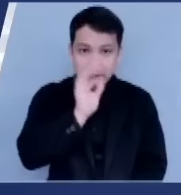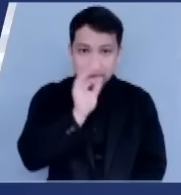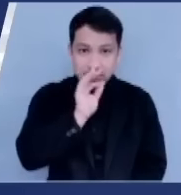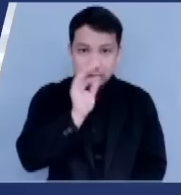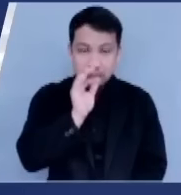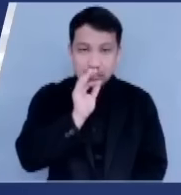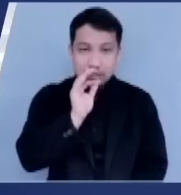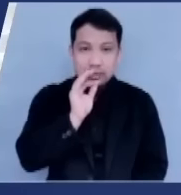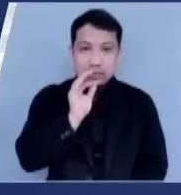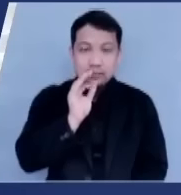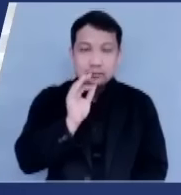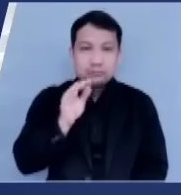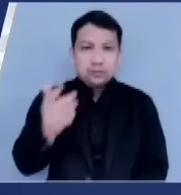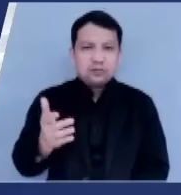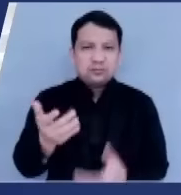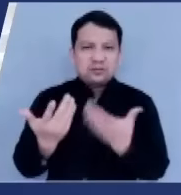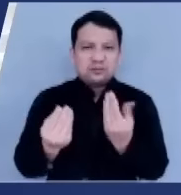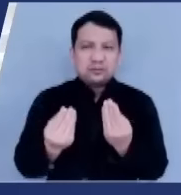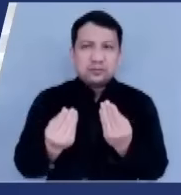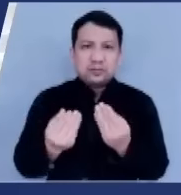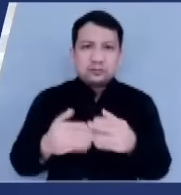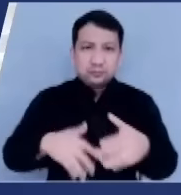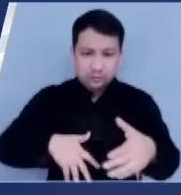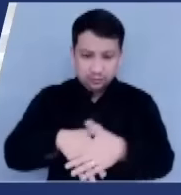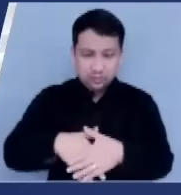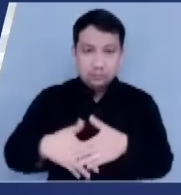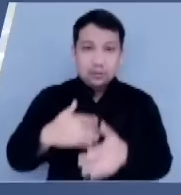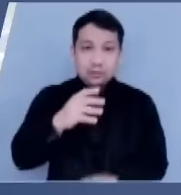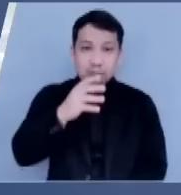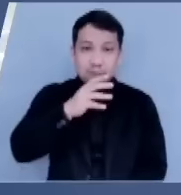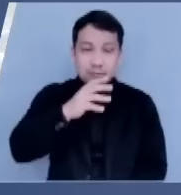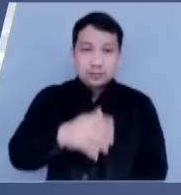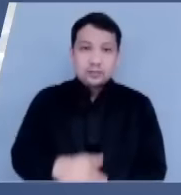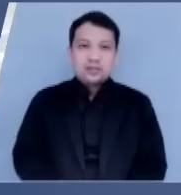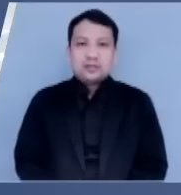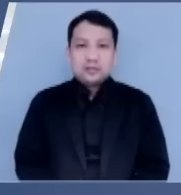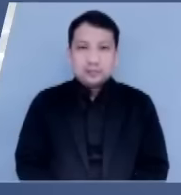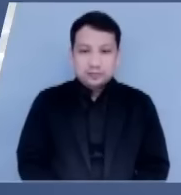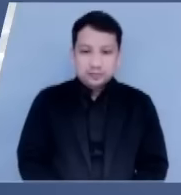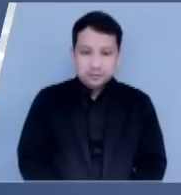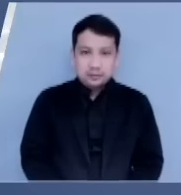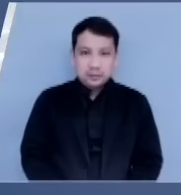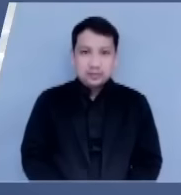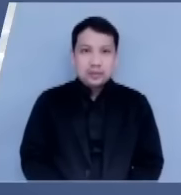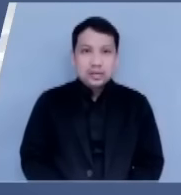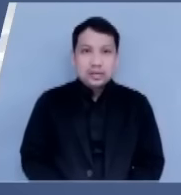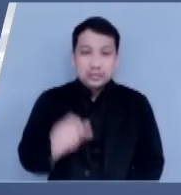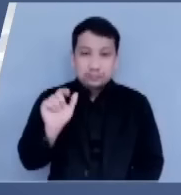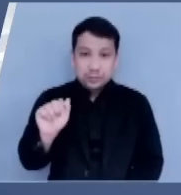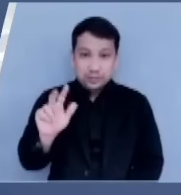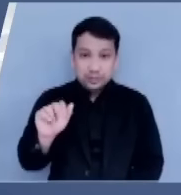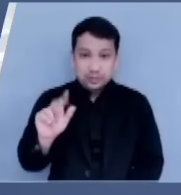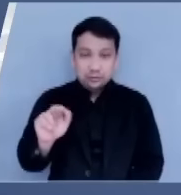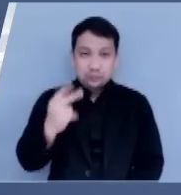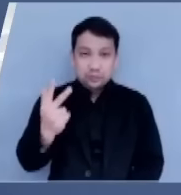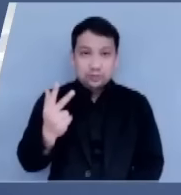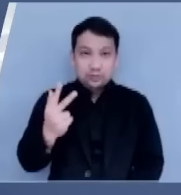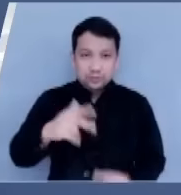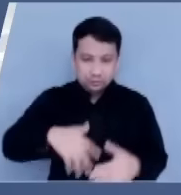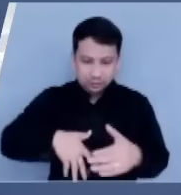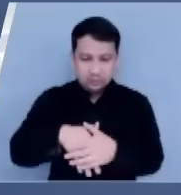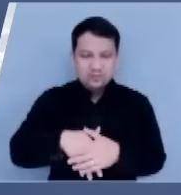mothers o yung pinagdadalang tao para sa anak ng iba. 13 sa kanila ang buntis na. Inaalam na ng mga otoridad